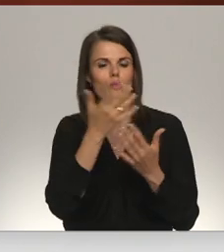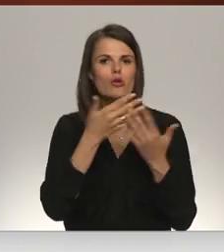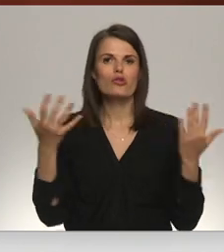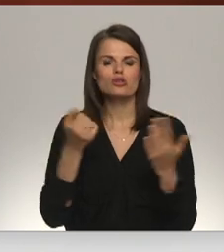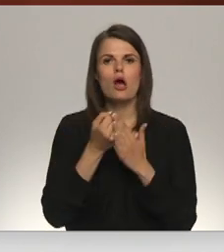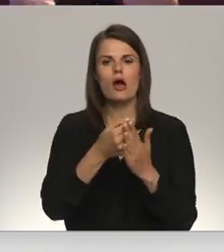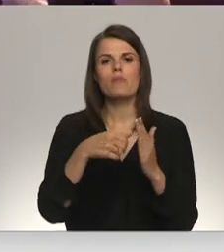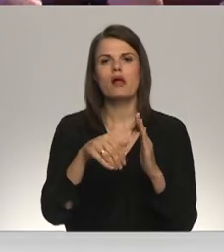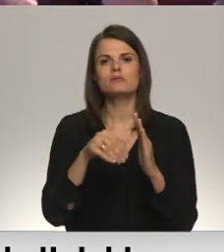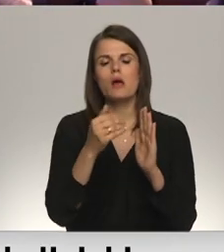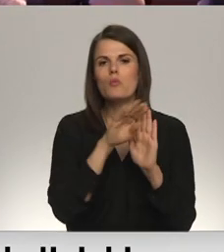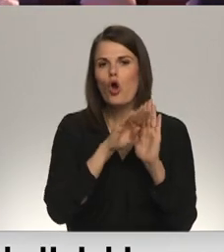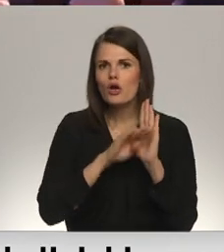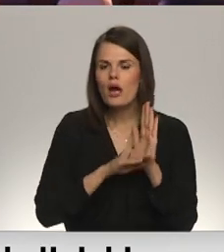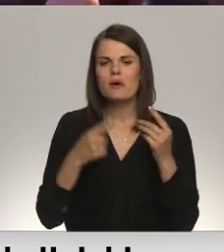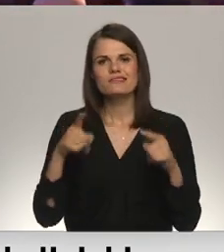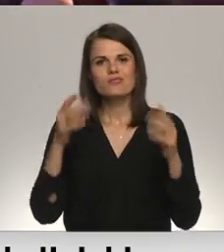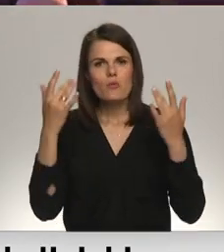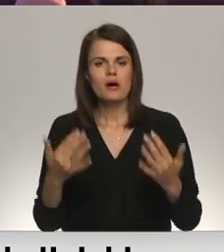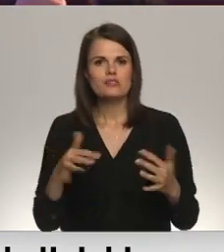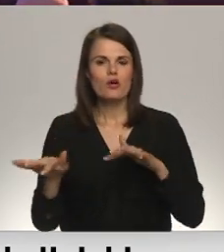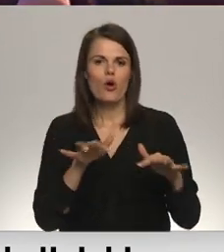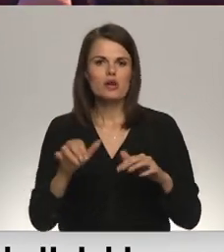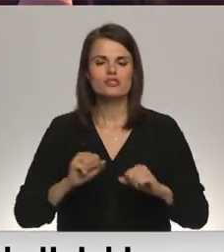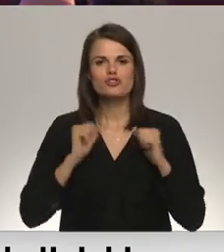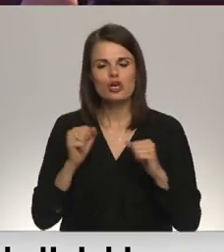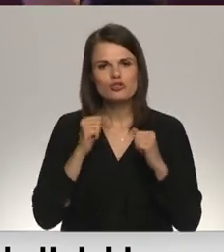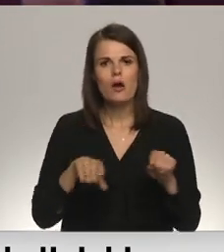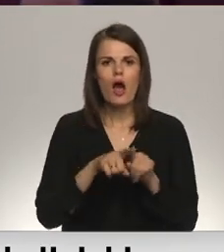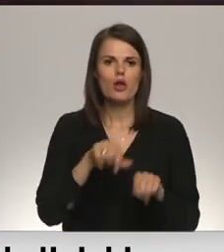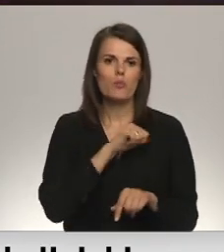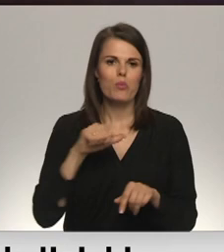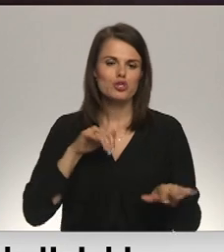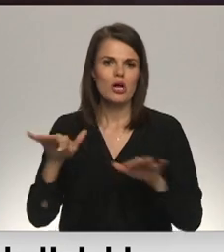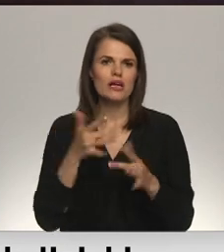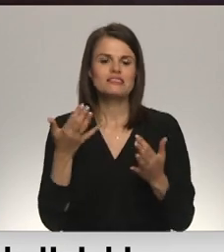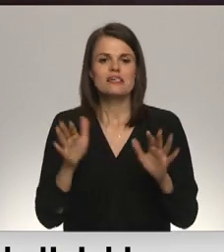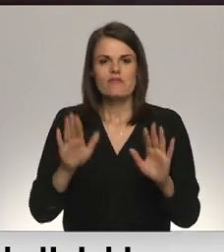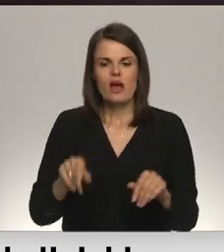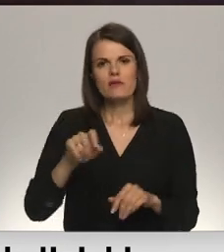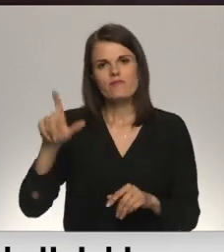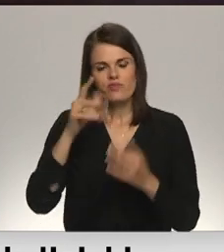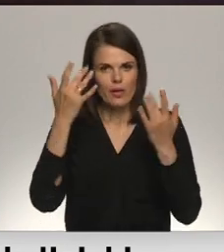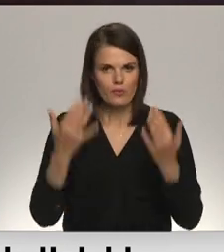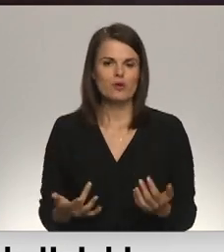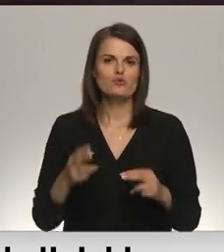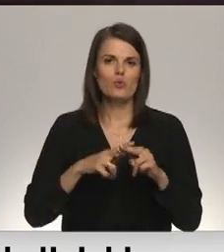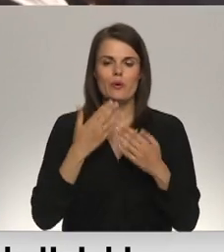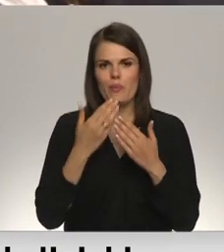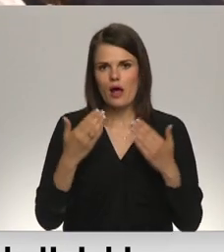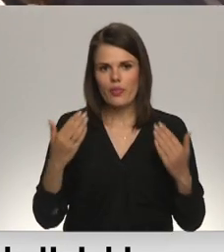atbalsta programmām. Citu pasākumu rīkotāji cenšamies arī paši rīkot, cik vien iespējams vairāk pasākumus arī